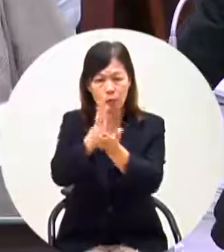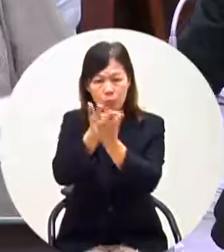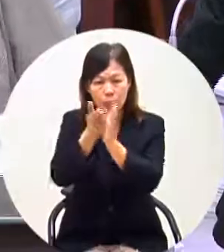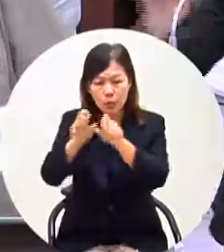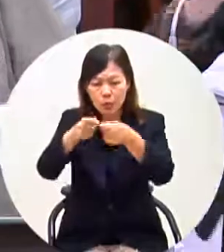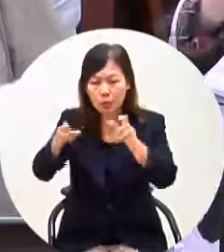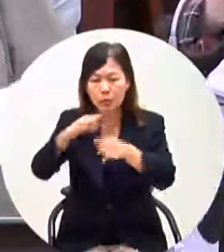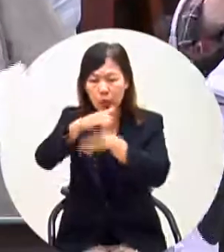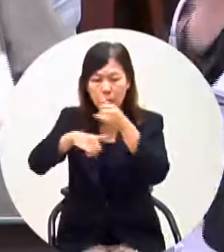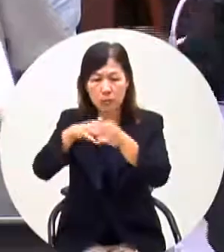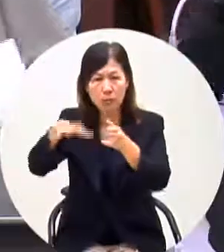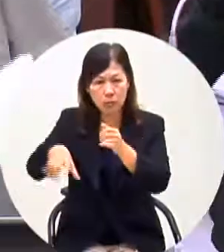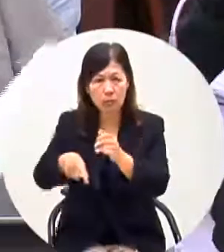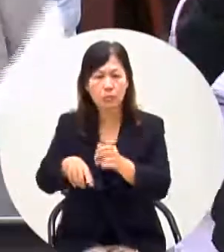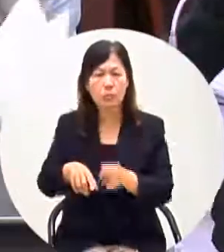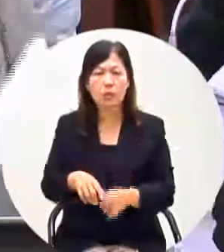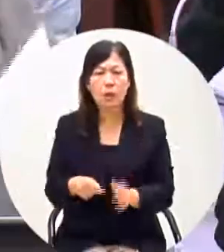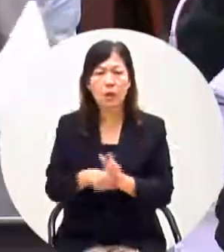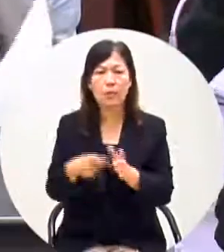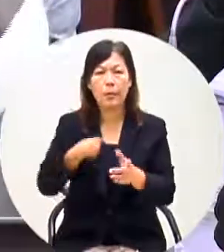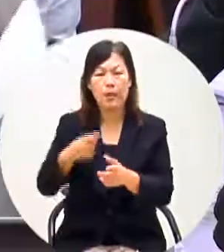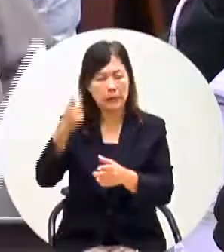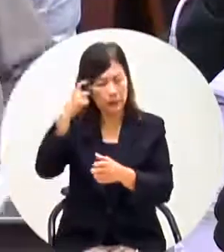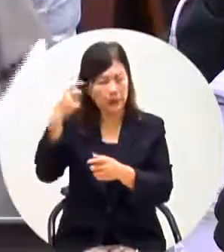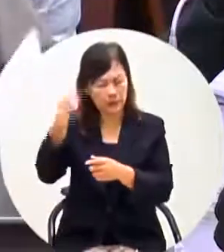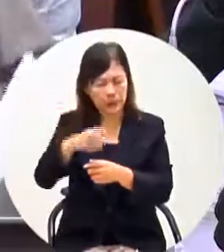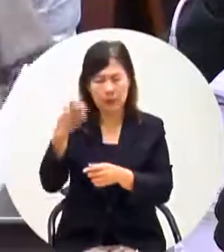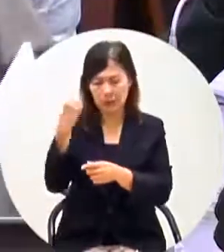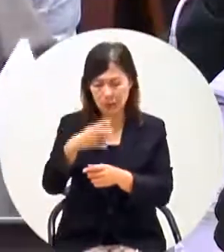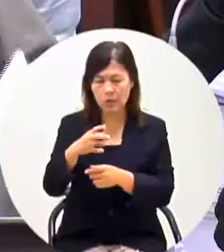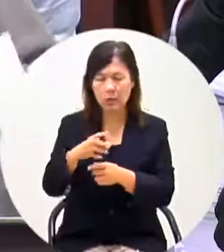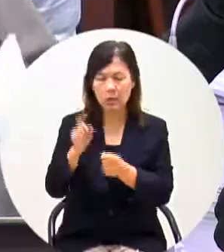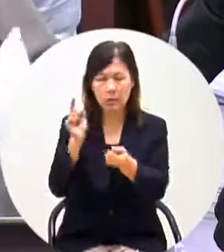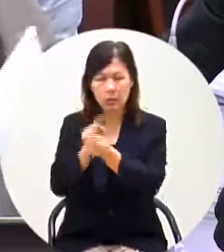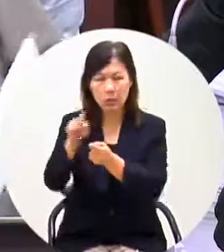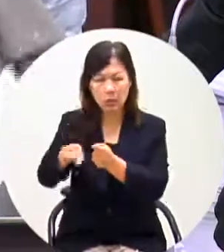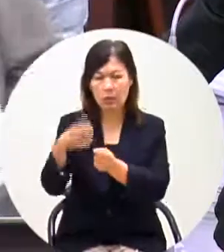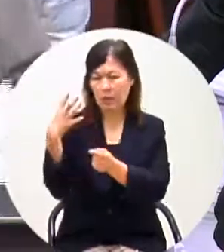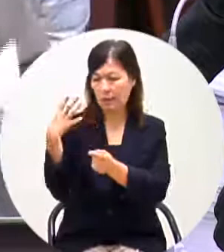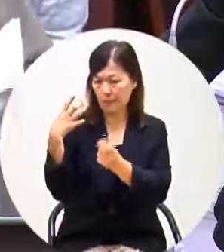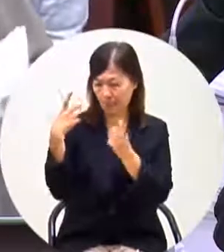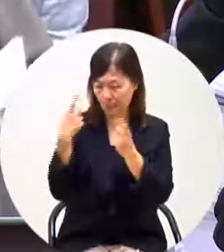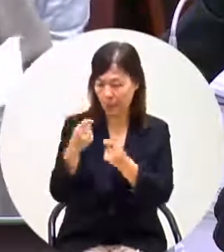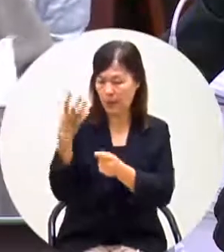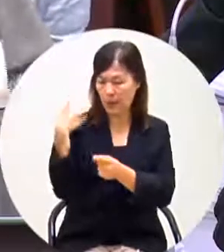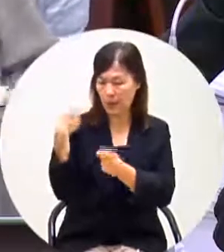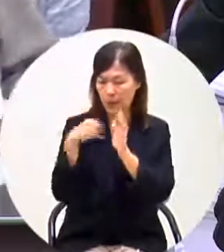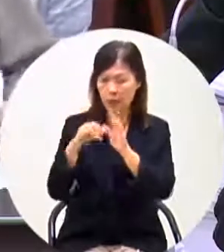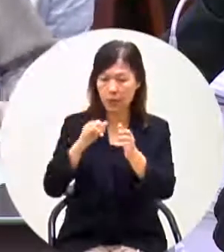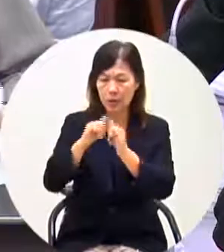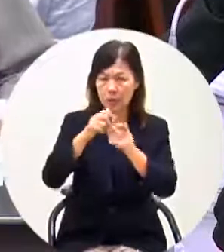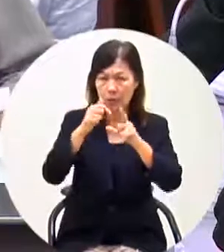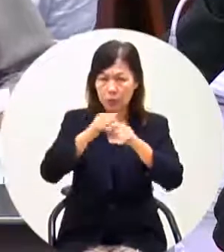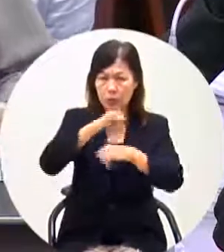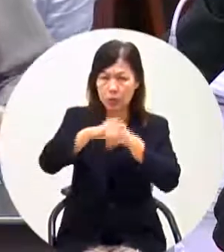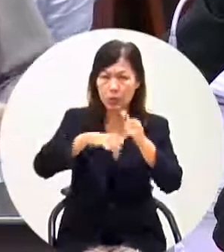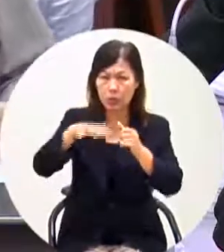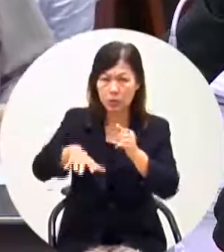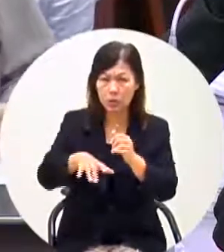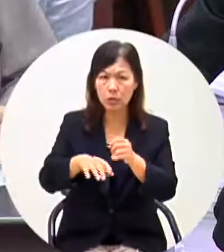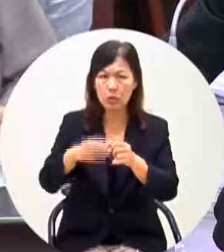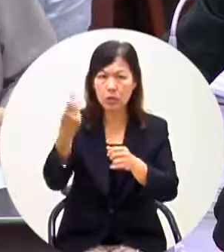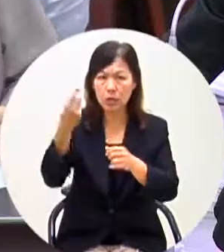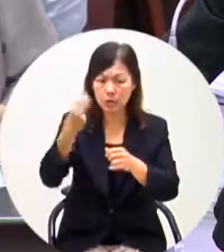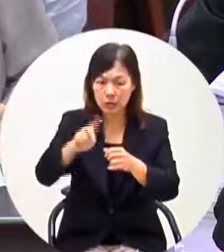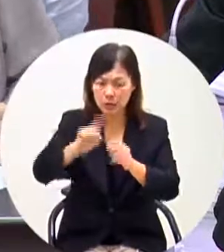我们愿意重新。对旧有的社区活动中心怎么样子做合理的改造，这个